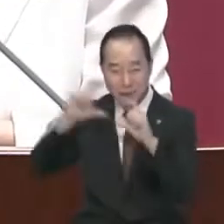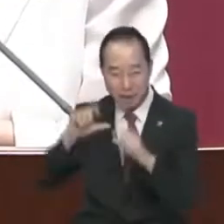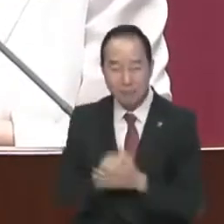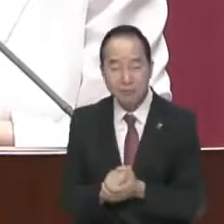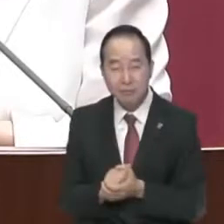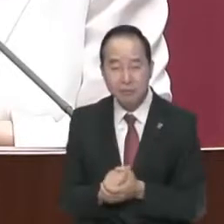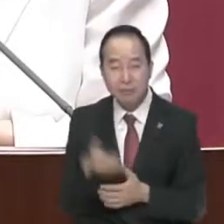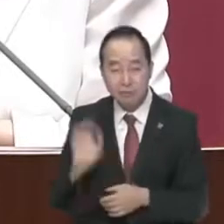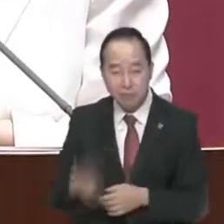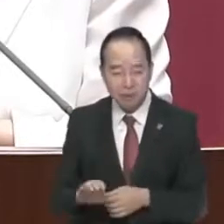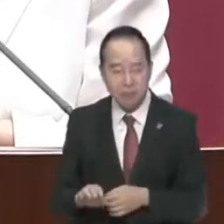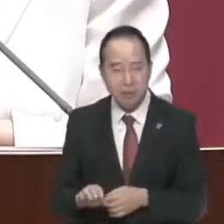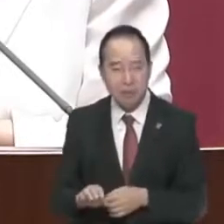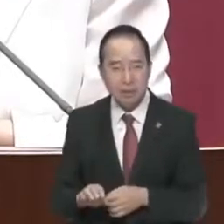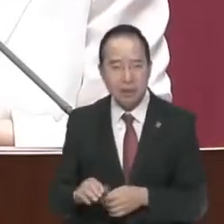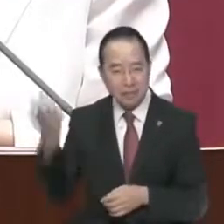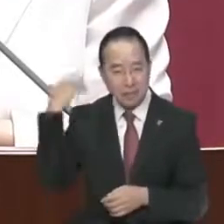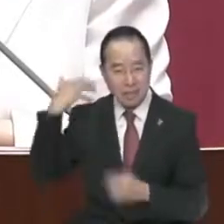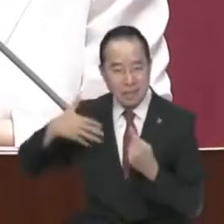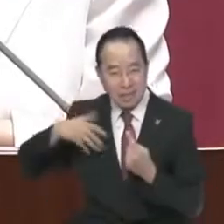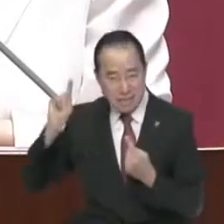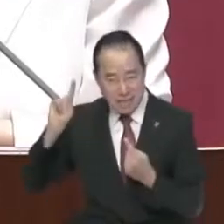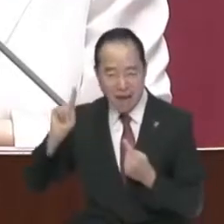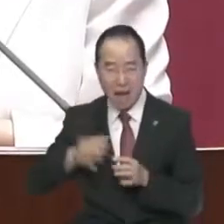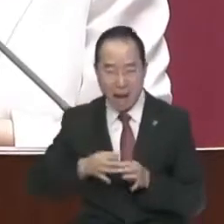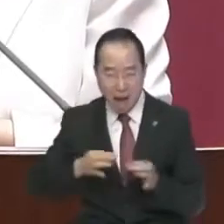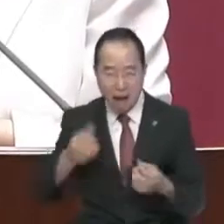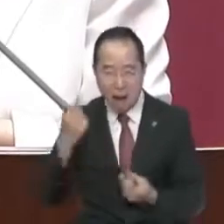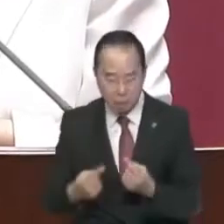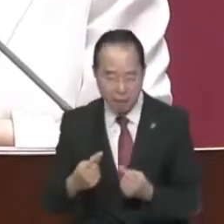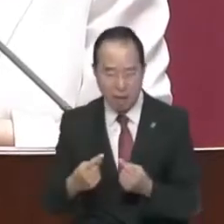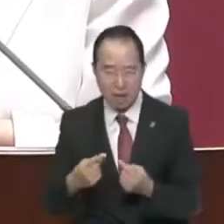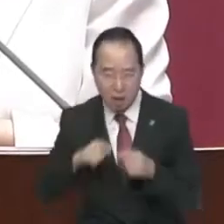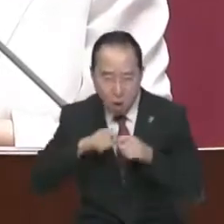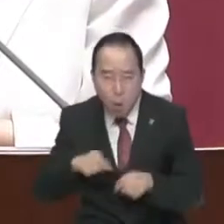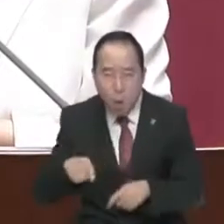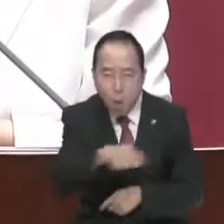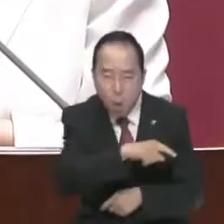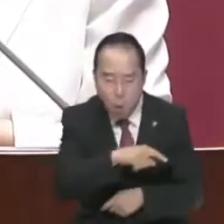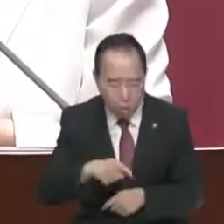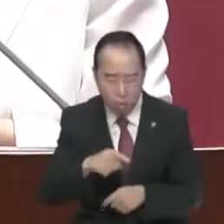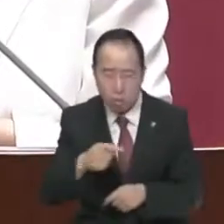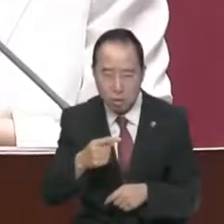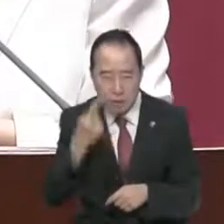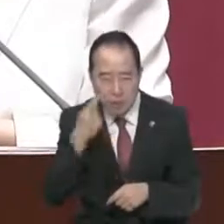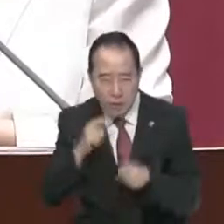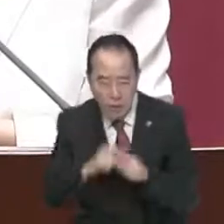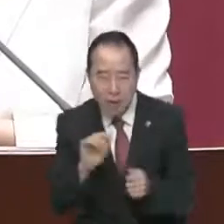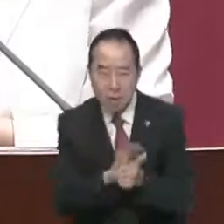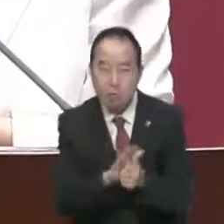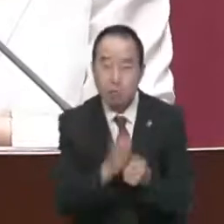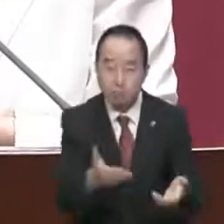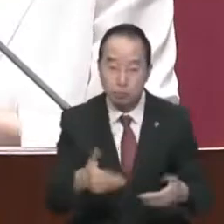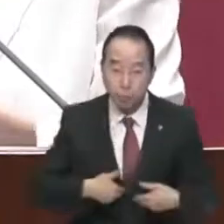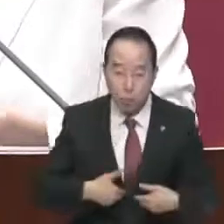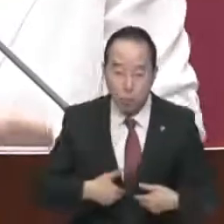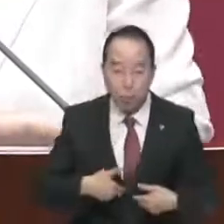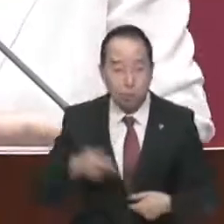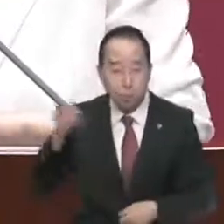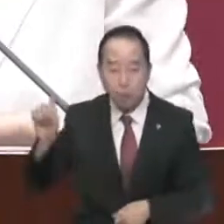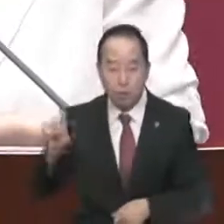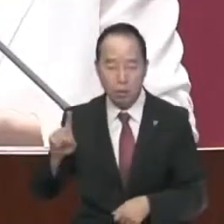직접적인 경제 제재 조치들이 들어가고 있는 지금 정부가 선별 지급을 고집하는 이유는 무엇입니까? 예, 저는 그